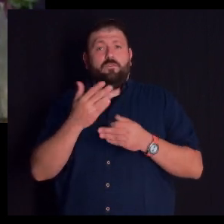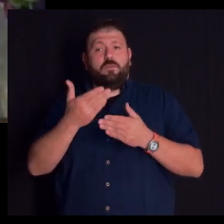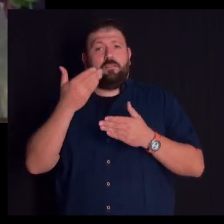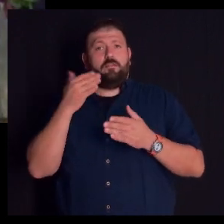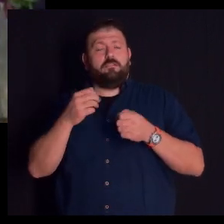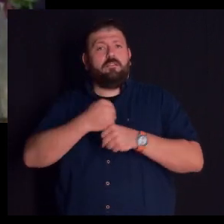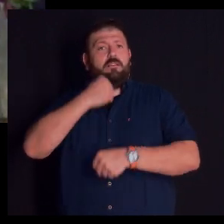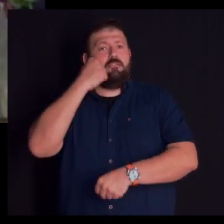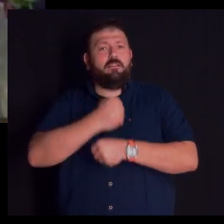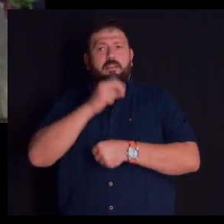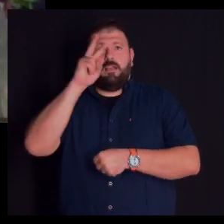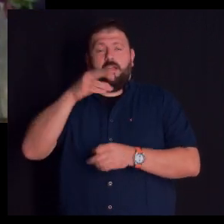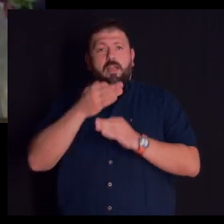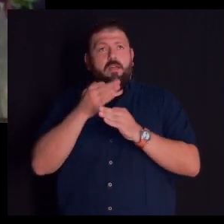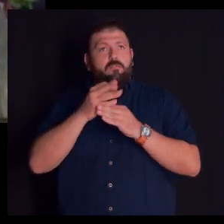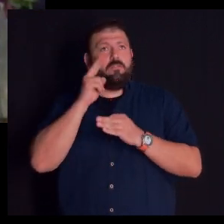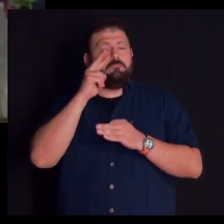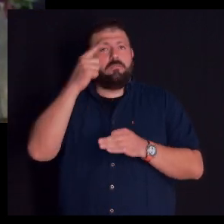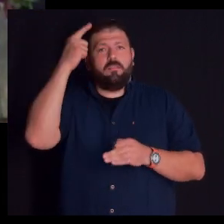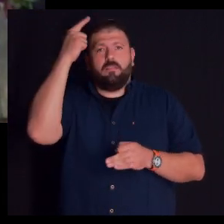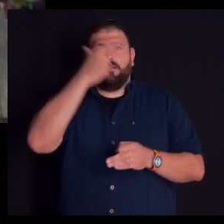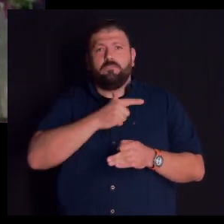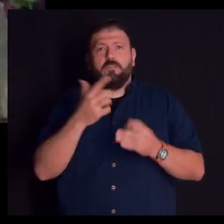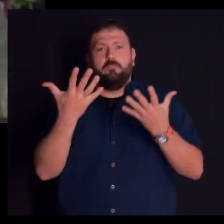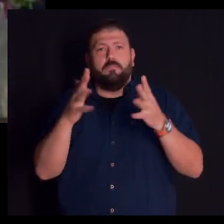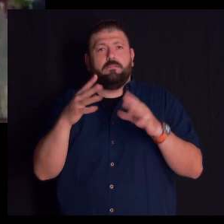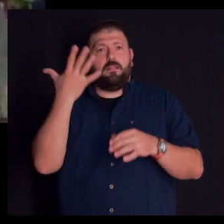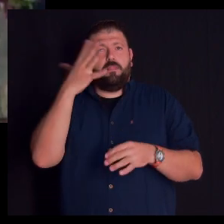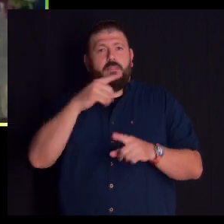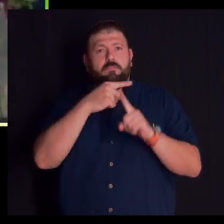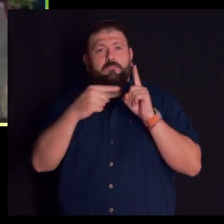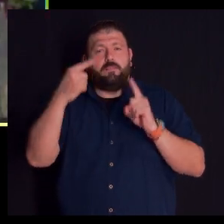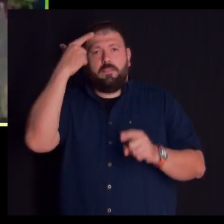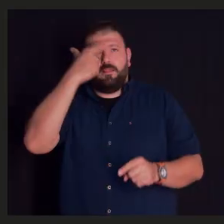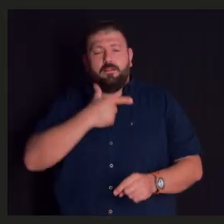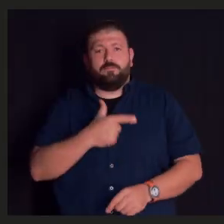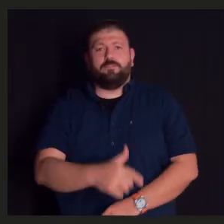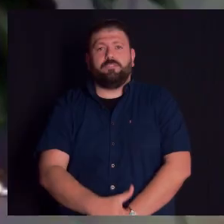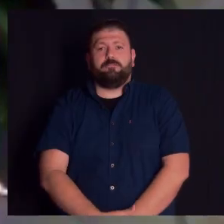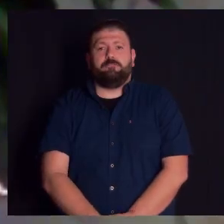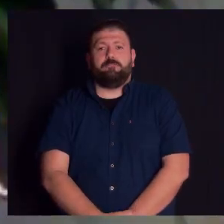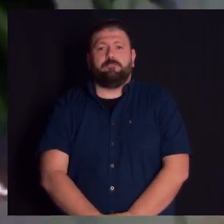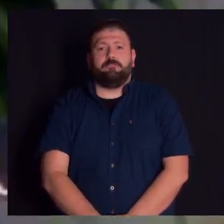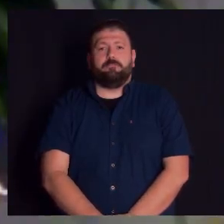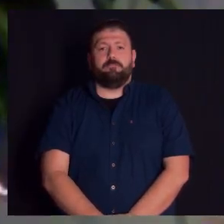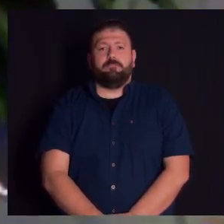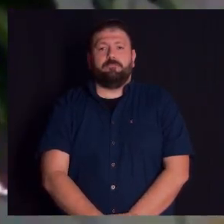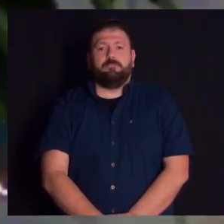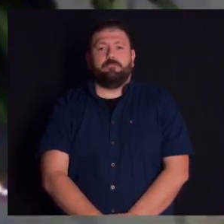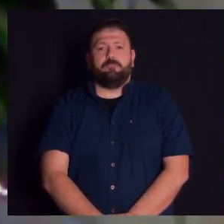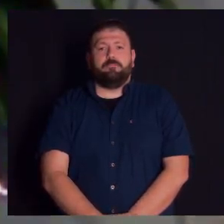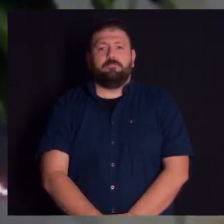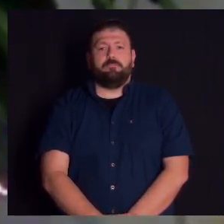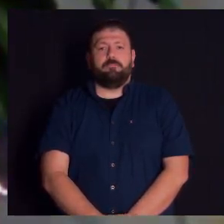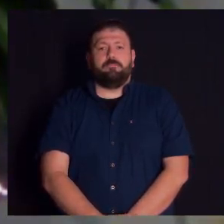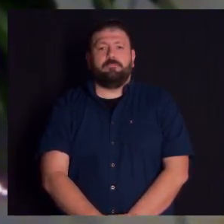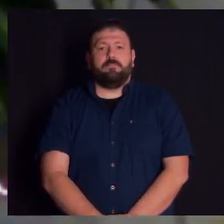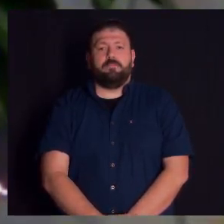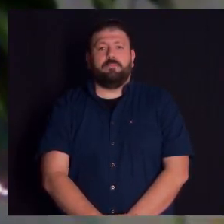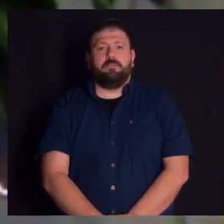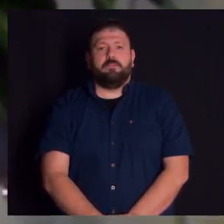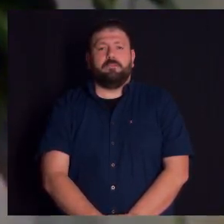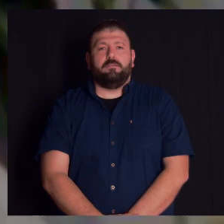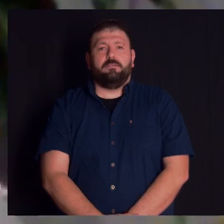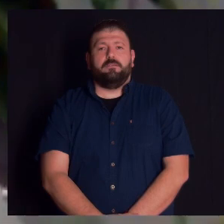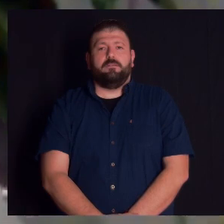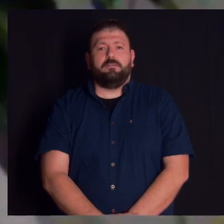window, it's almost night. It's 10:30 at night. Всю сложную конструкцию для того, чтобы я могла слышать, говорить и